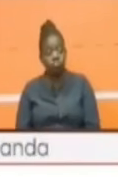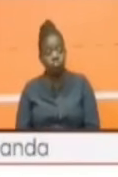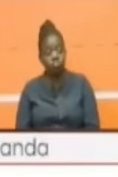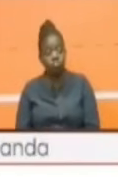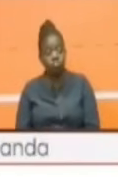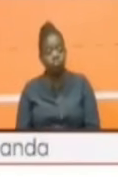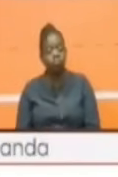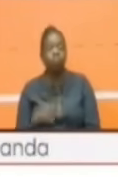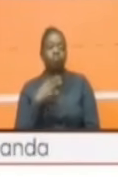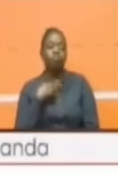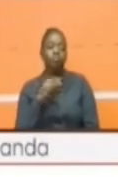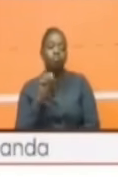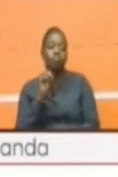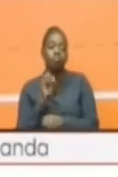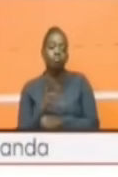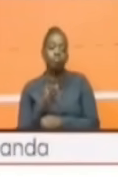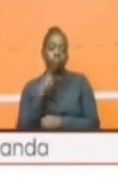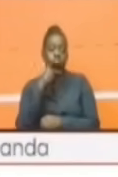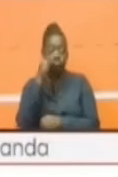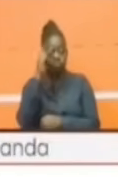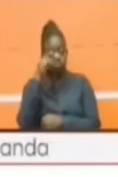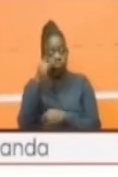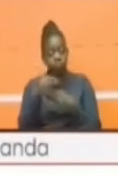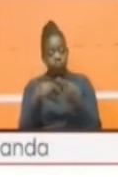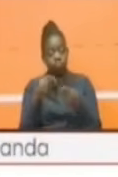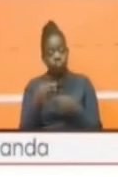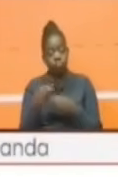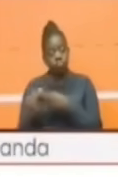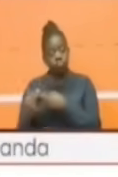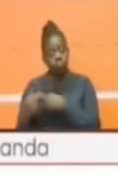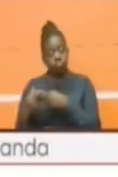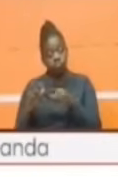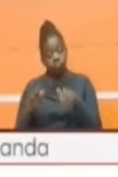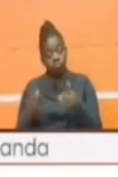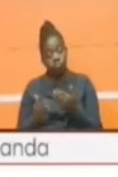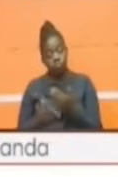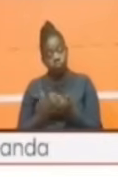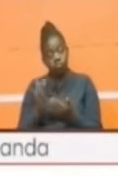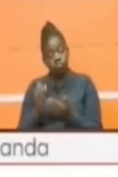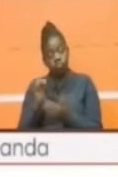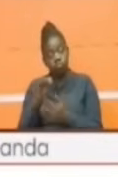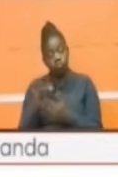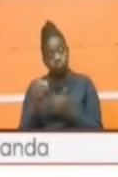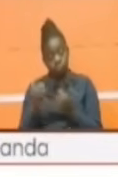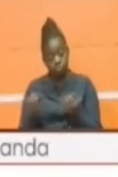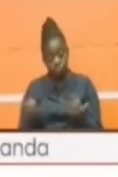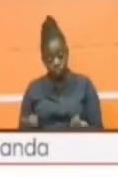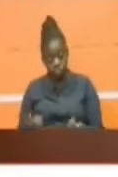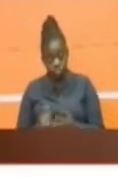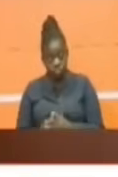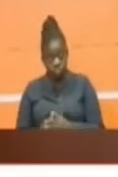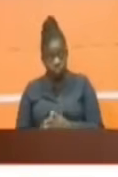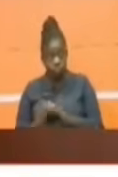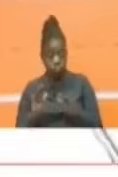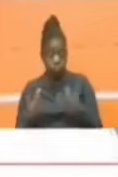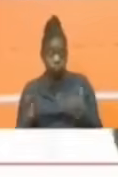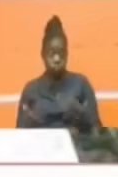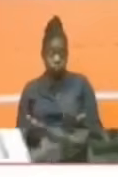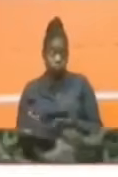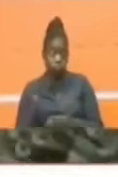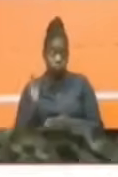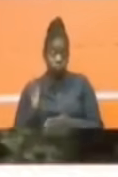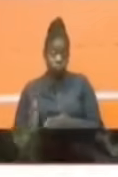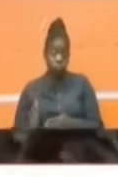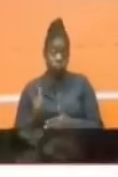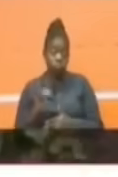kukubiriza abazadde bongera obuvunanyizibwa bwabwe mungeri je balera mu abana bwabwe Mungerije bagunjula mu abana